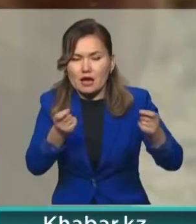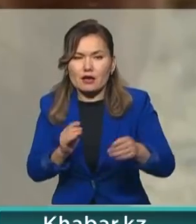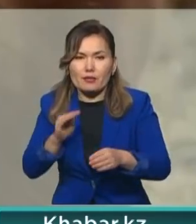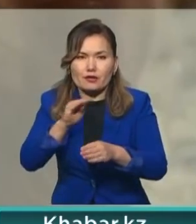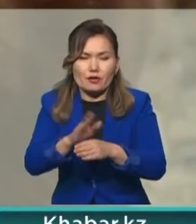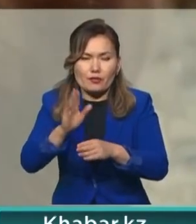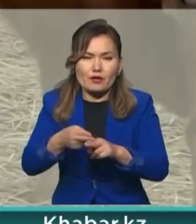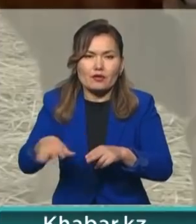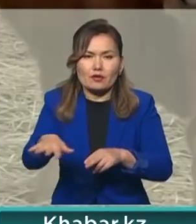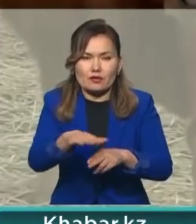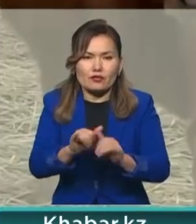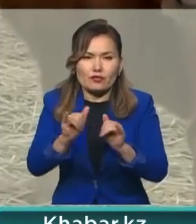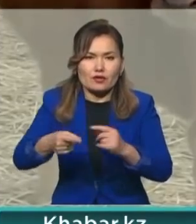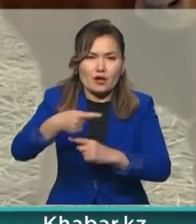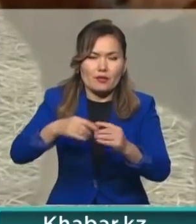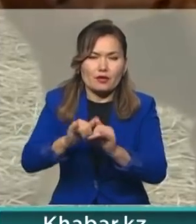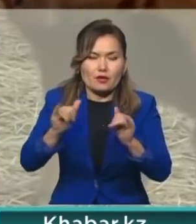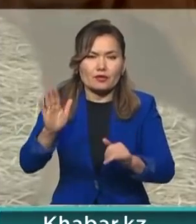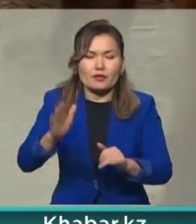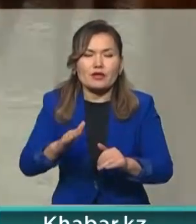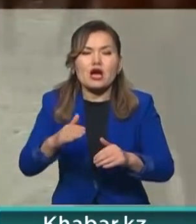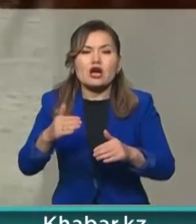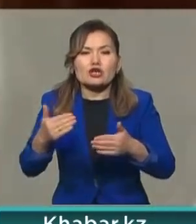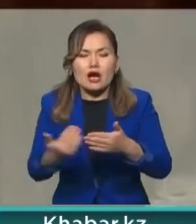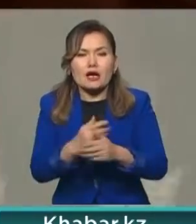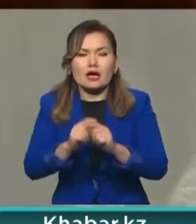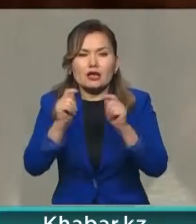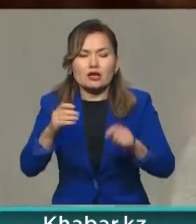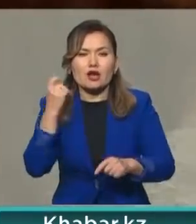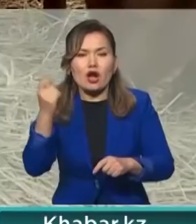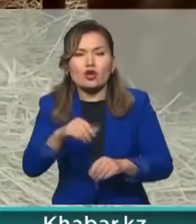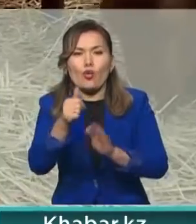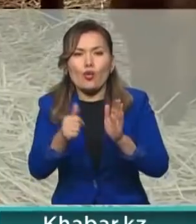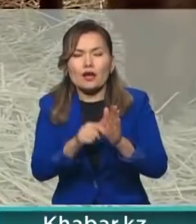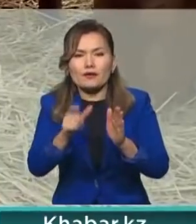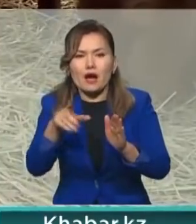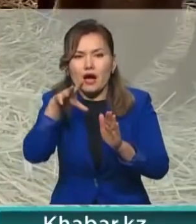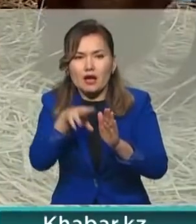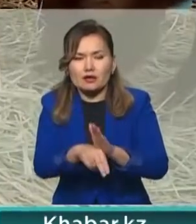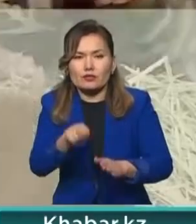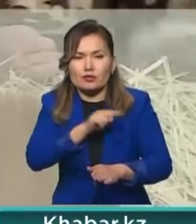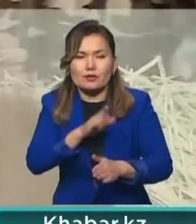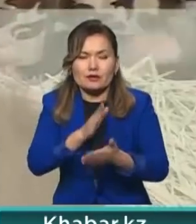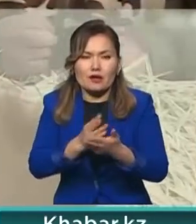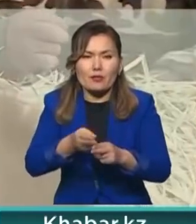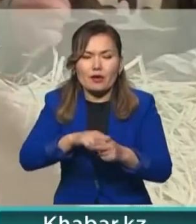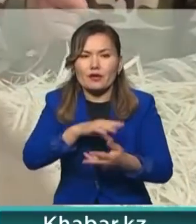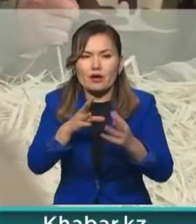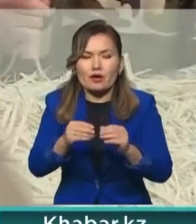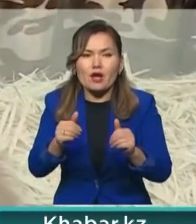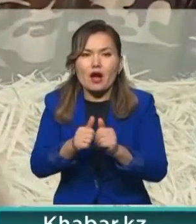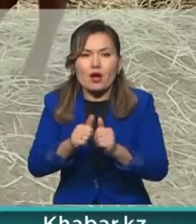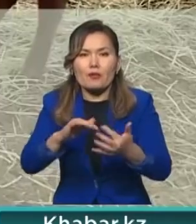толтырамыз деген ойдамыз. Жаңадан құрылған шаруашылықта 16 адам жұмыс істеп жатыр. Барлығы жергілікті азаматтар. Желтораңғы ауылы маңынан